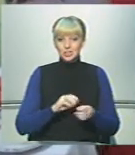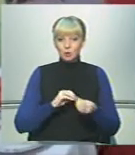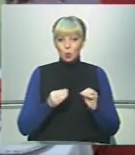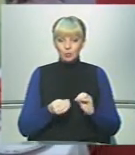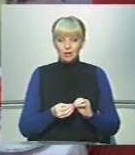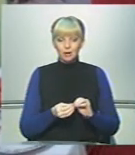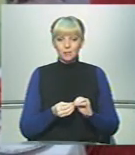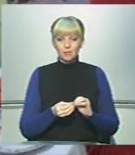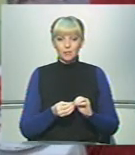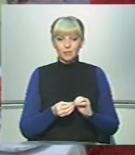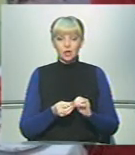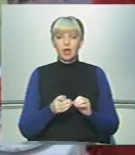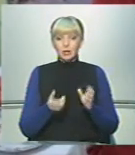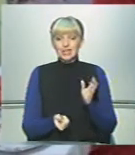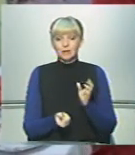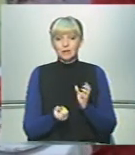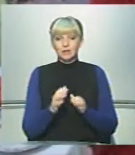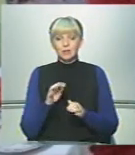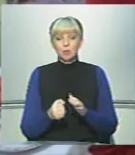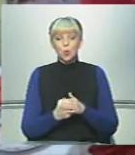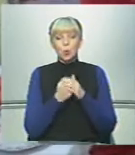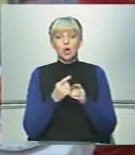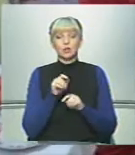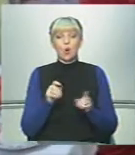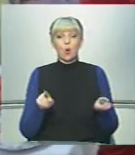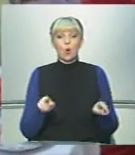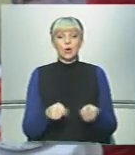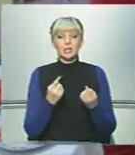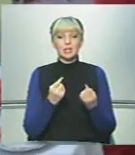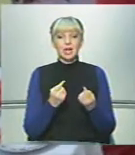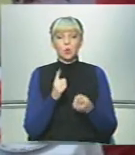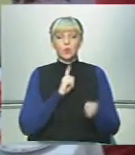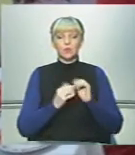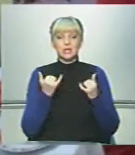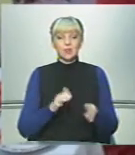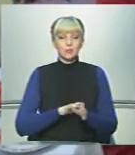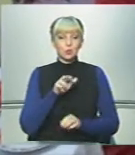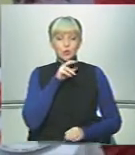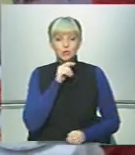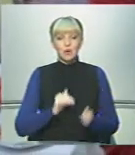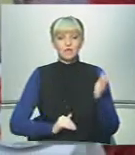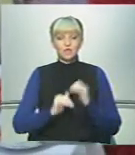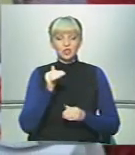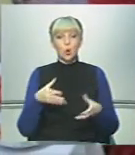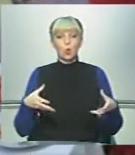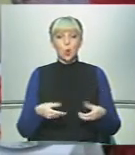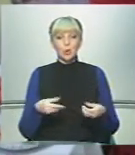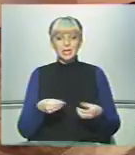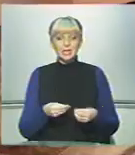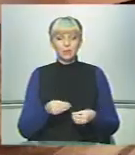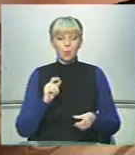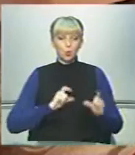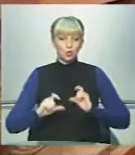проблем спонукало до організації конференції, яка сьогодні проходить у Чернівецькому вищому комерційному